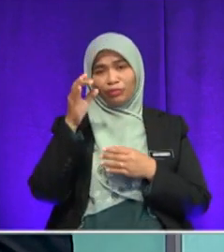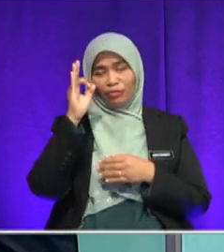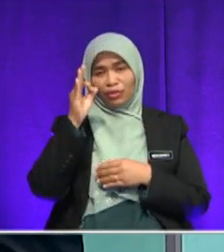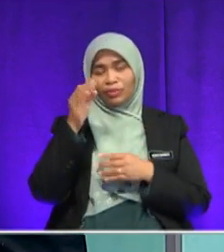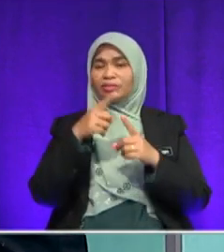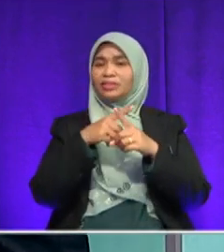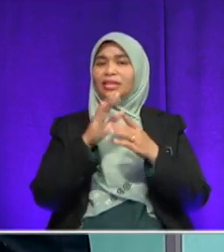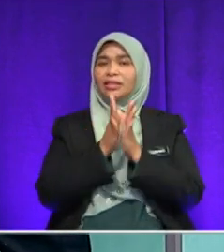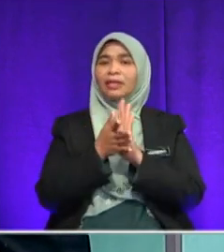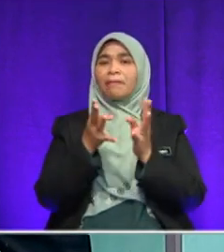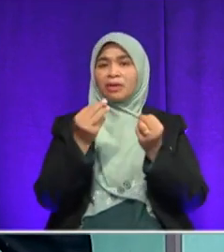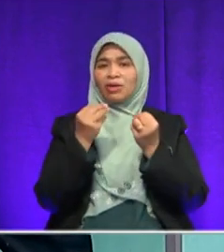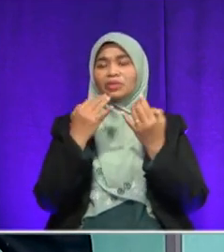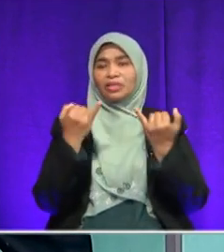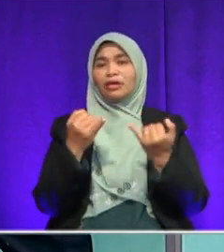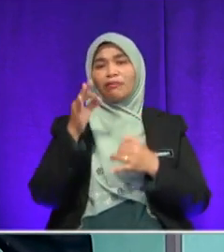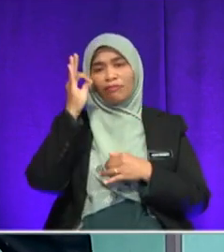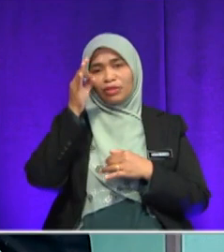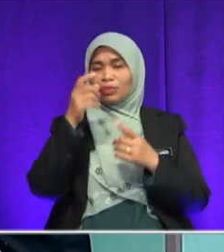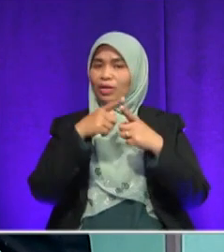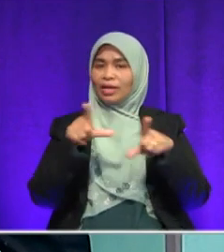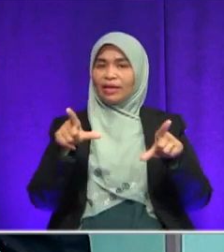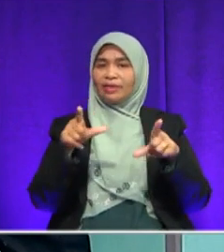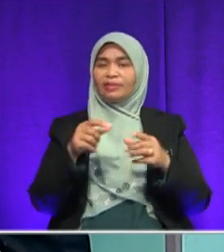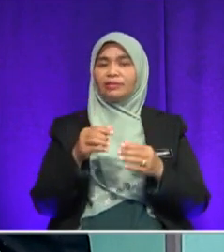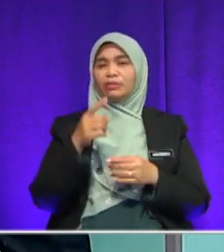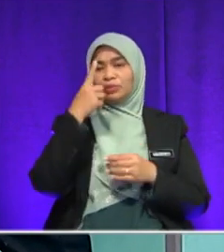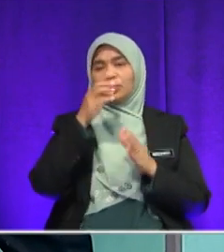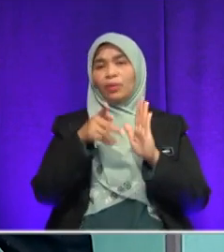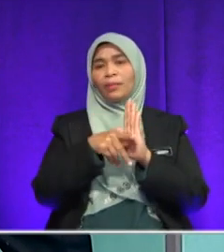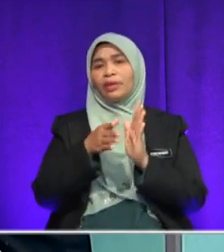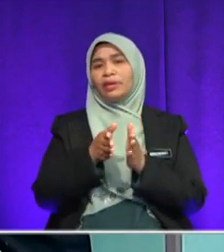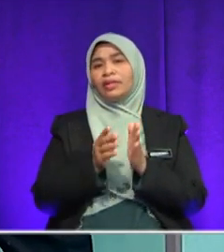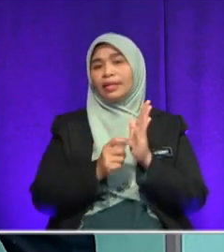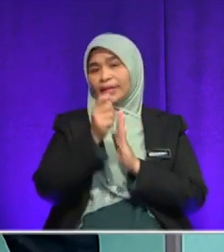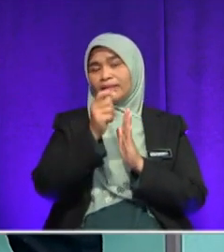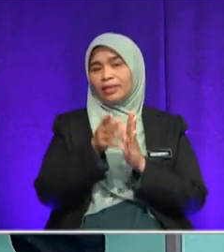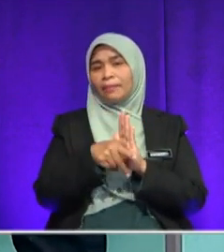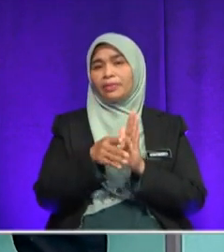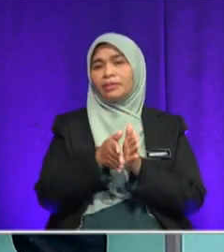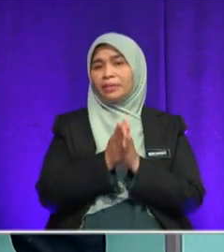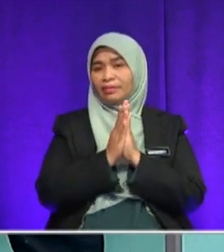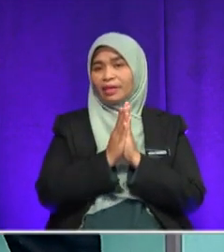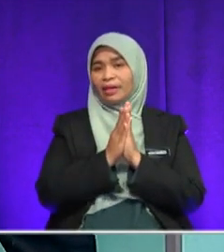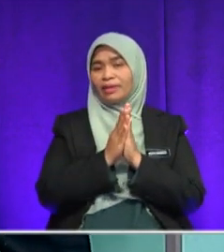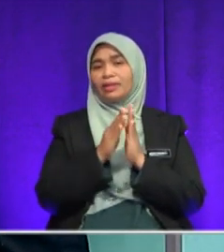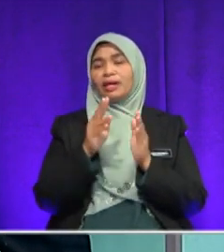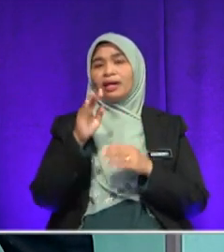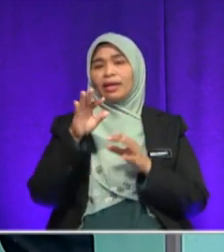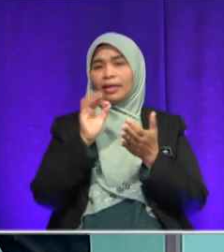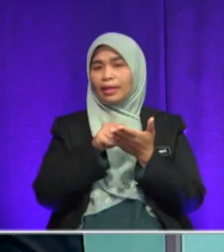faktor lain yang menyebabkan berlakunya peningkatan ke atas ayam proses? Okey,